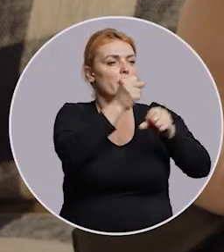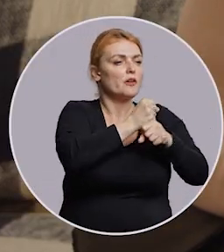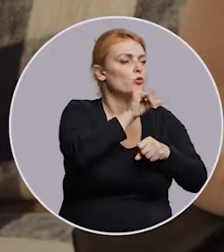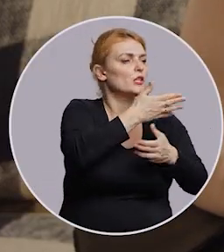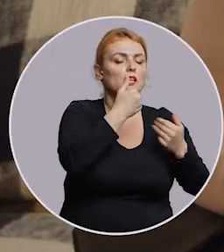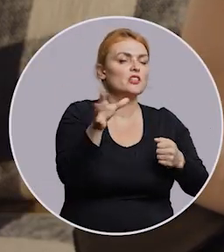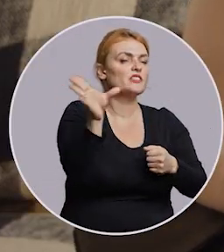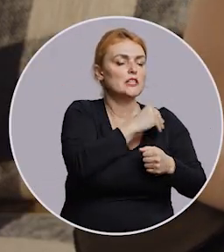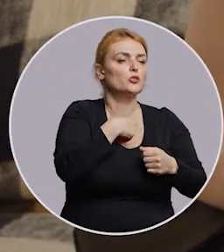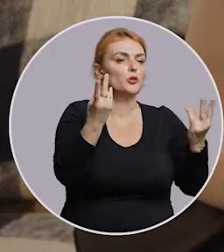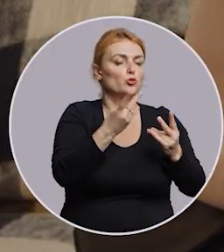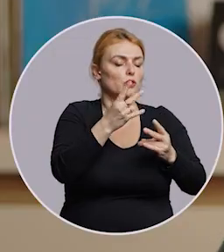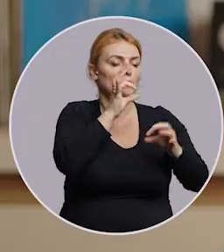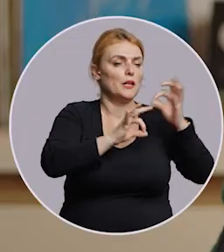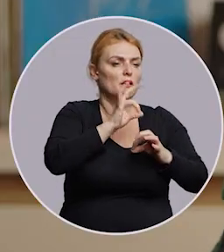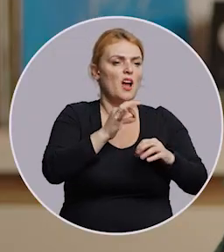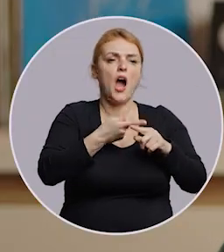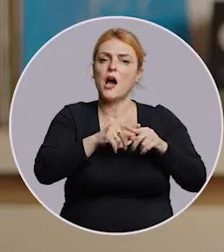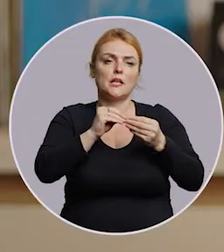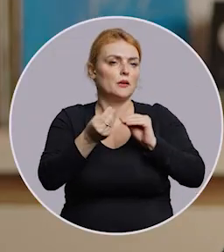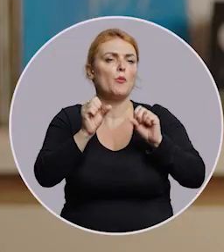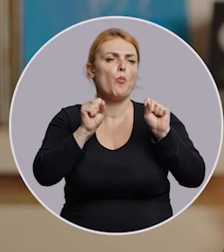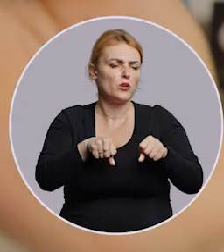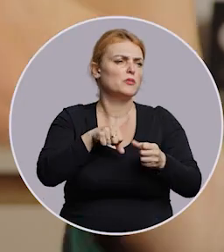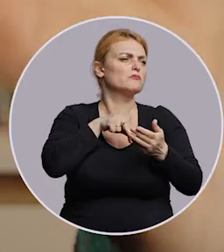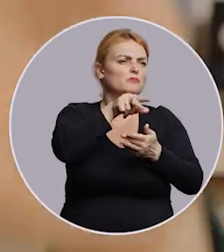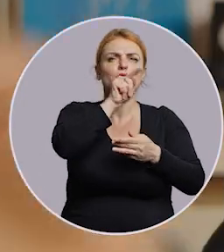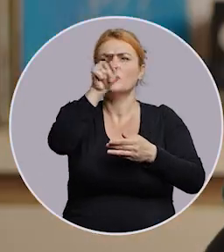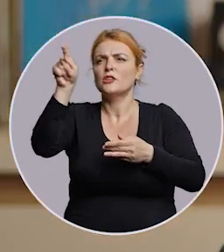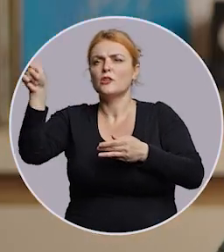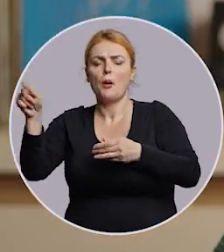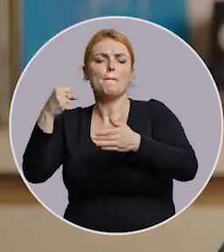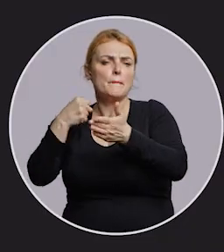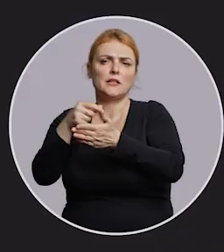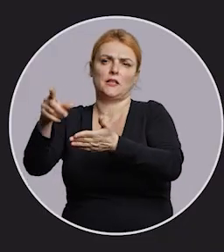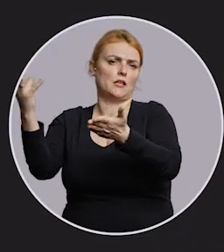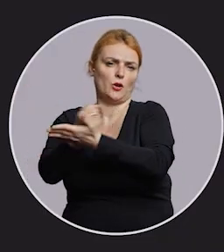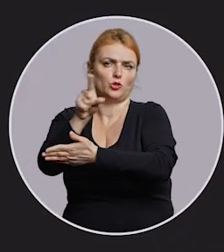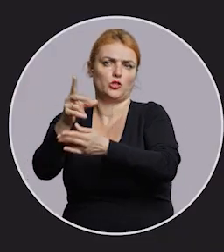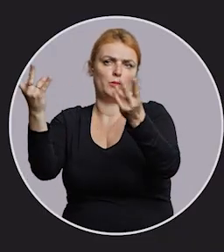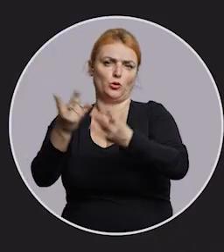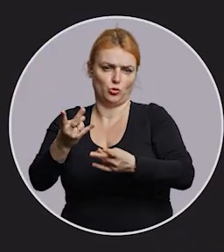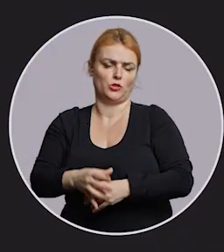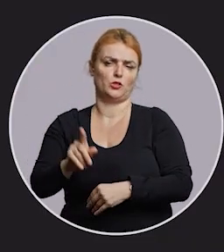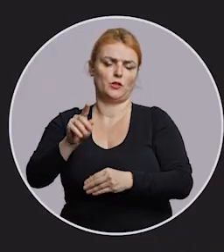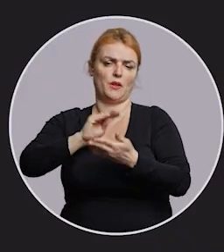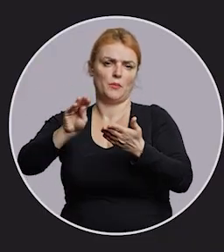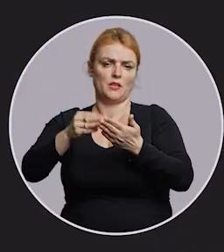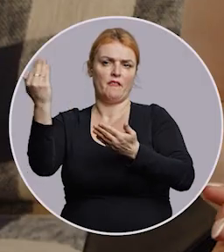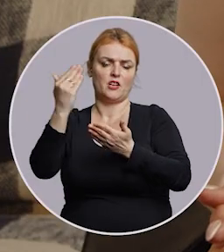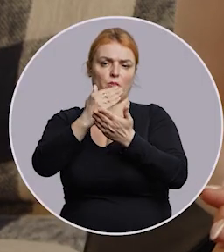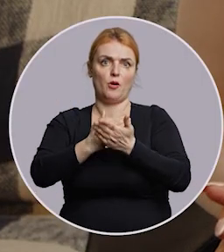farmacie n-au toate medicamentele? Nu e o problemă. Poți merge la două sau chiar trei farmacii până găsești tot ce e prescris în